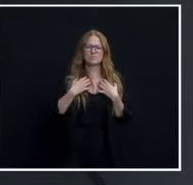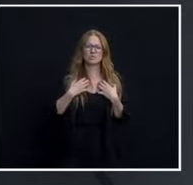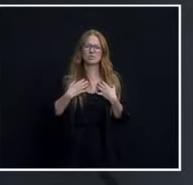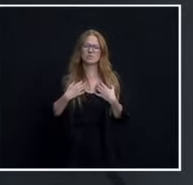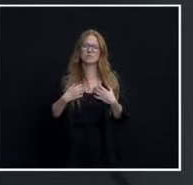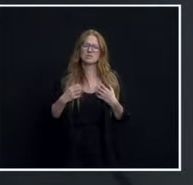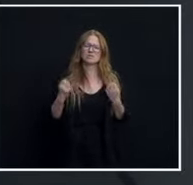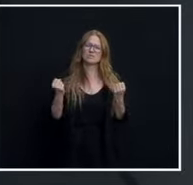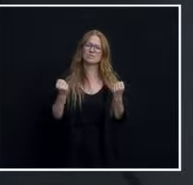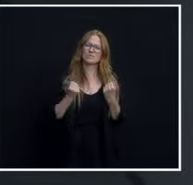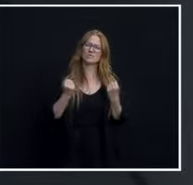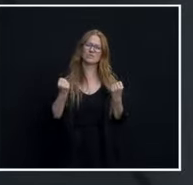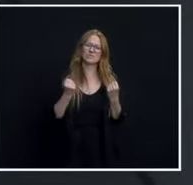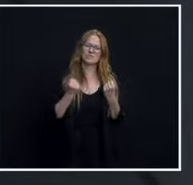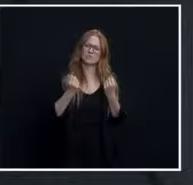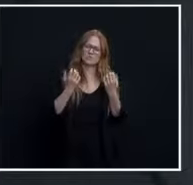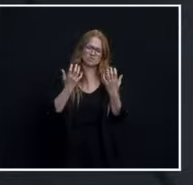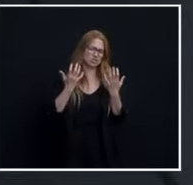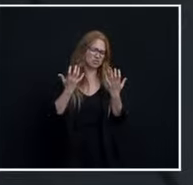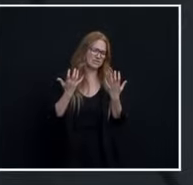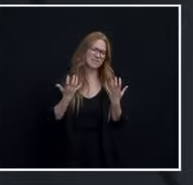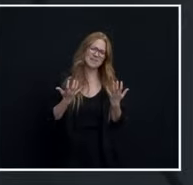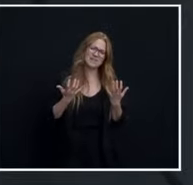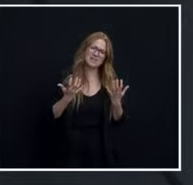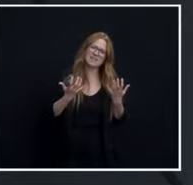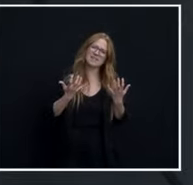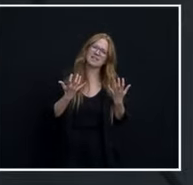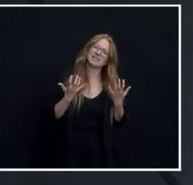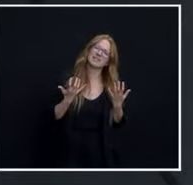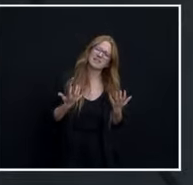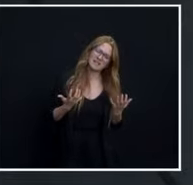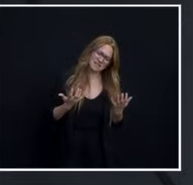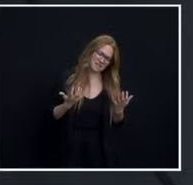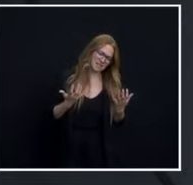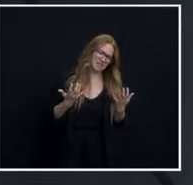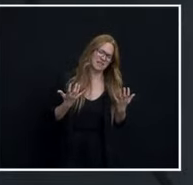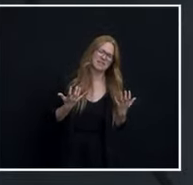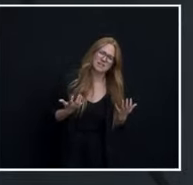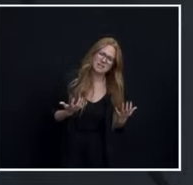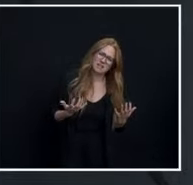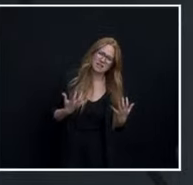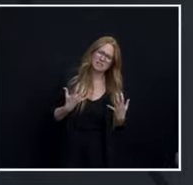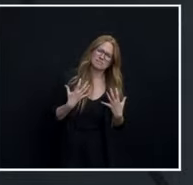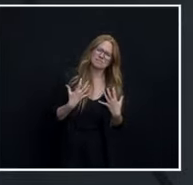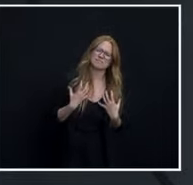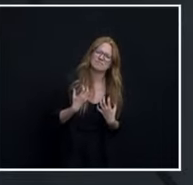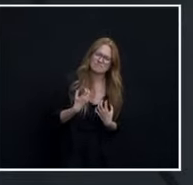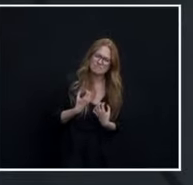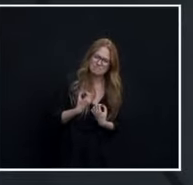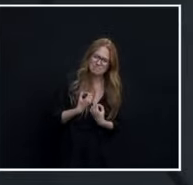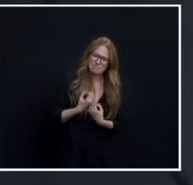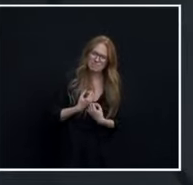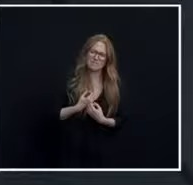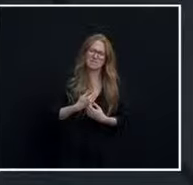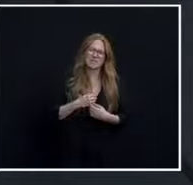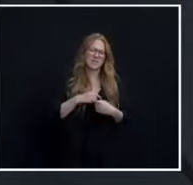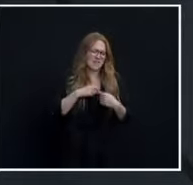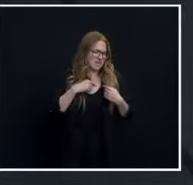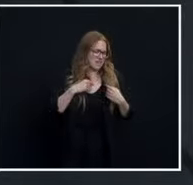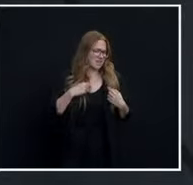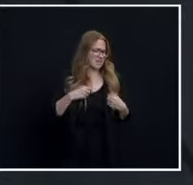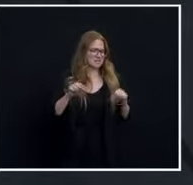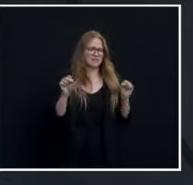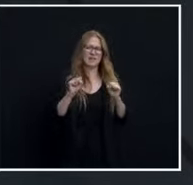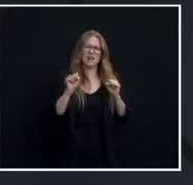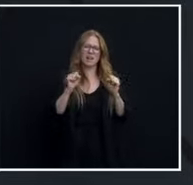Der Licht und in meiner Brust legt sie ein Kreuznetz